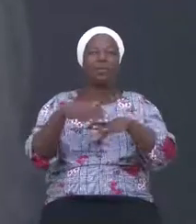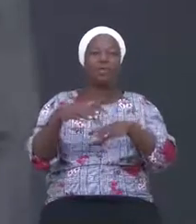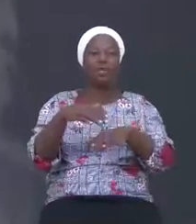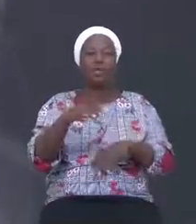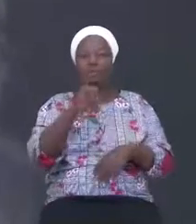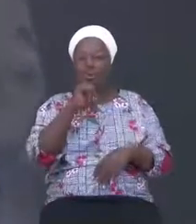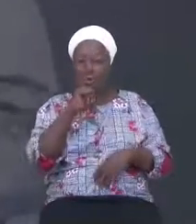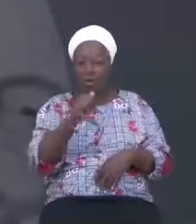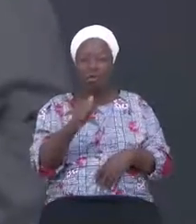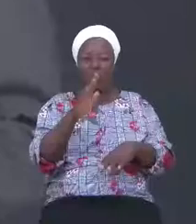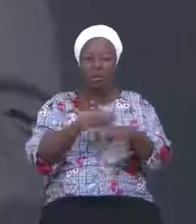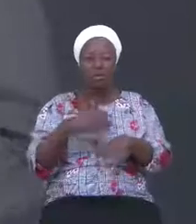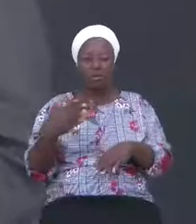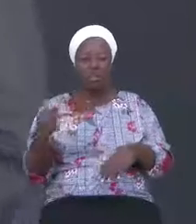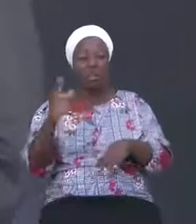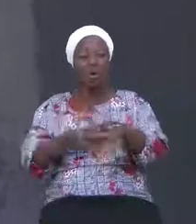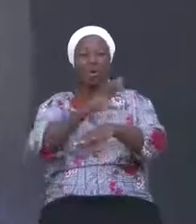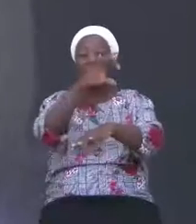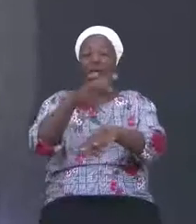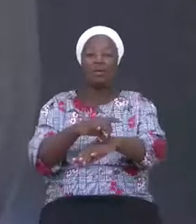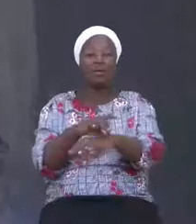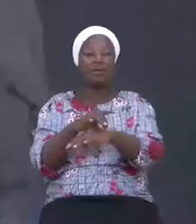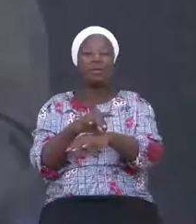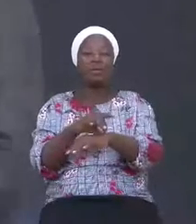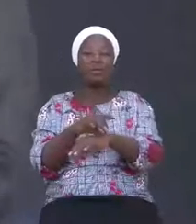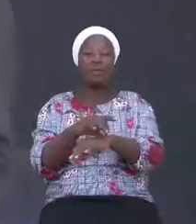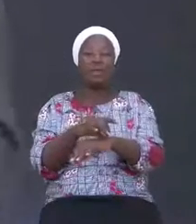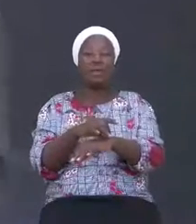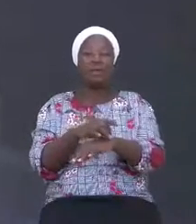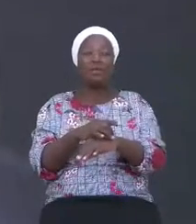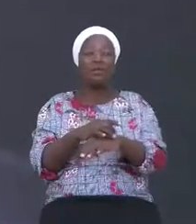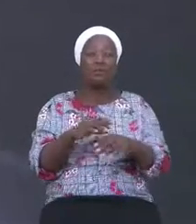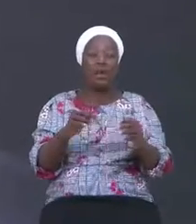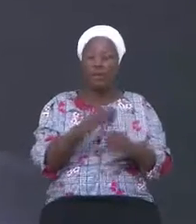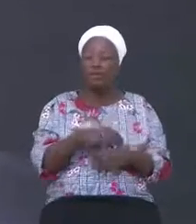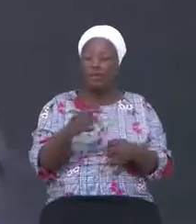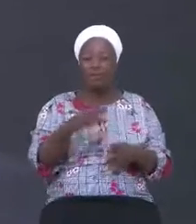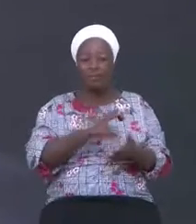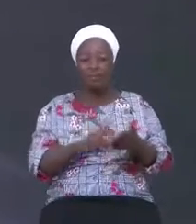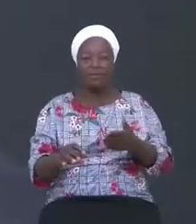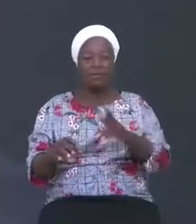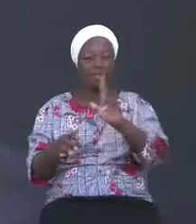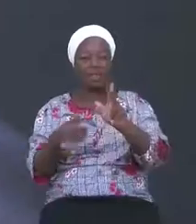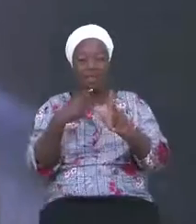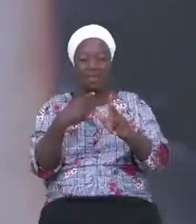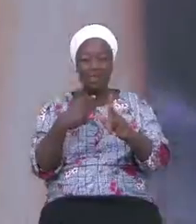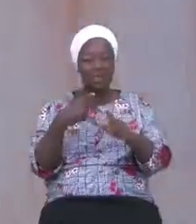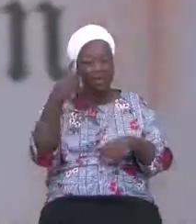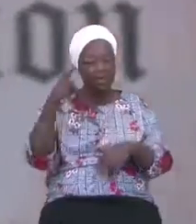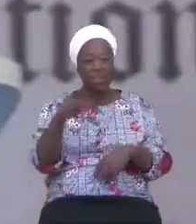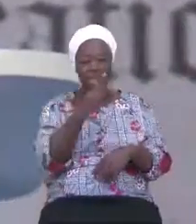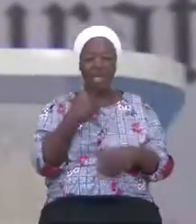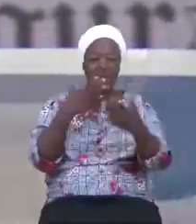Et non à celles qui sont sur la terre. Car, verset 3 dit, car vous êtes morts. Toutes